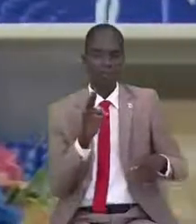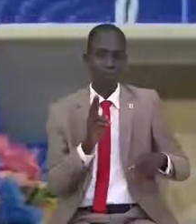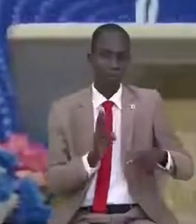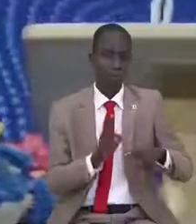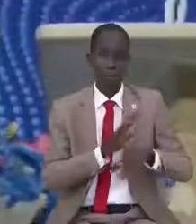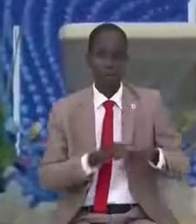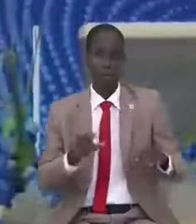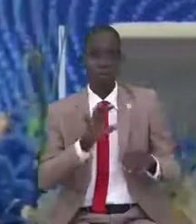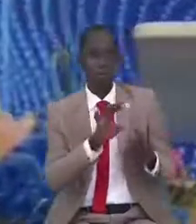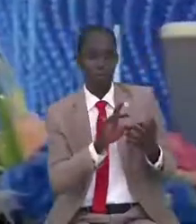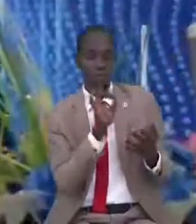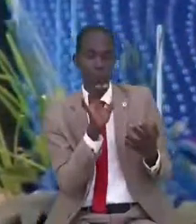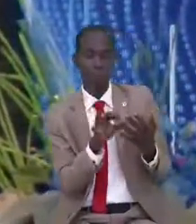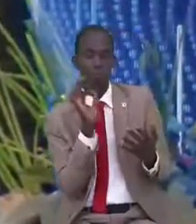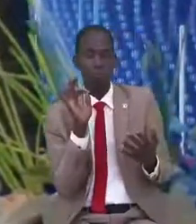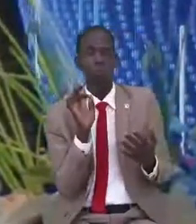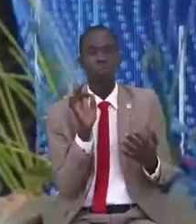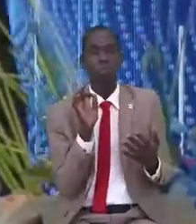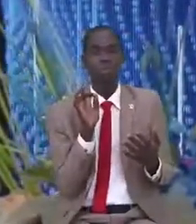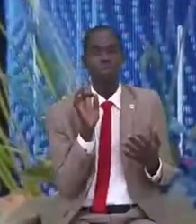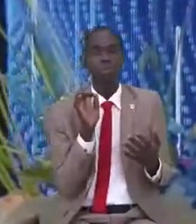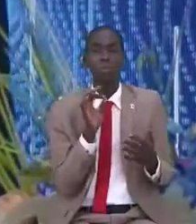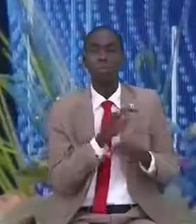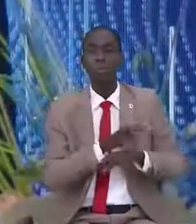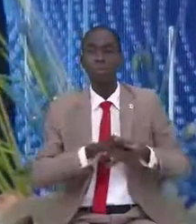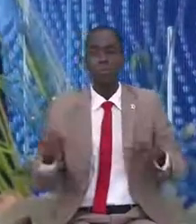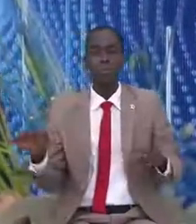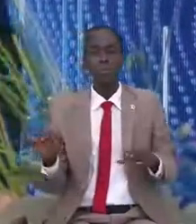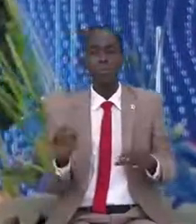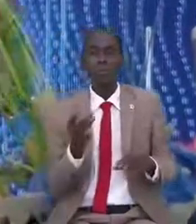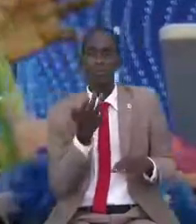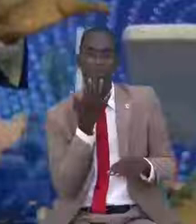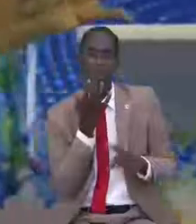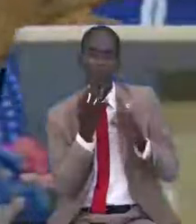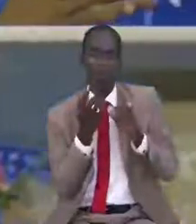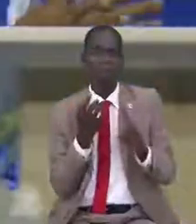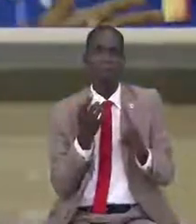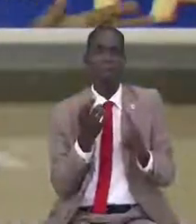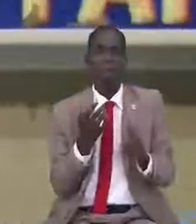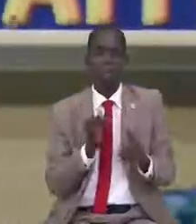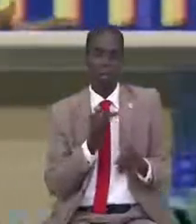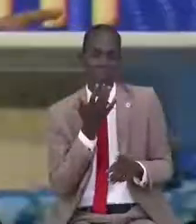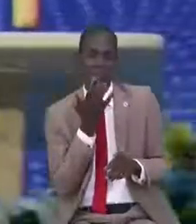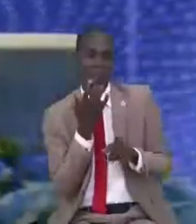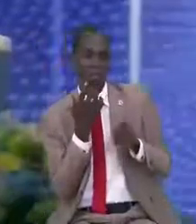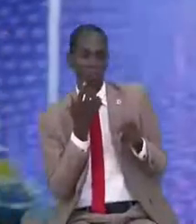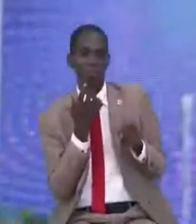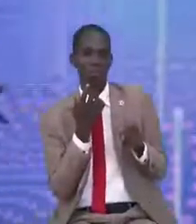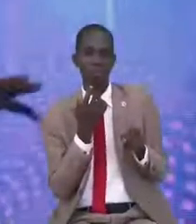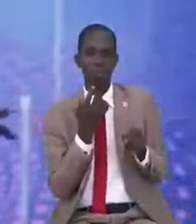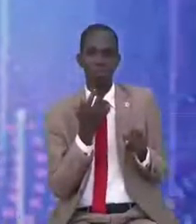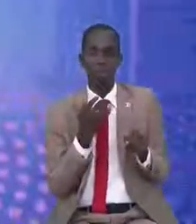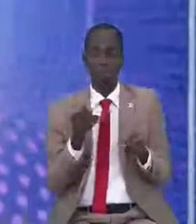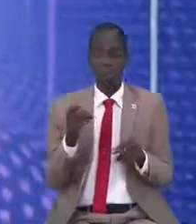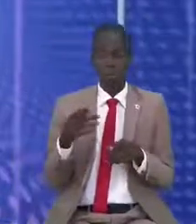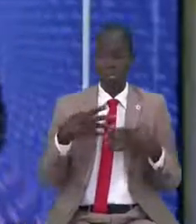choisir, faut pas sélectionner, faut pas préférer quelque chose. Je préfère ceci, je préfère la foi,